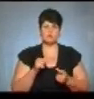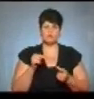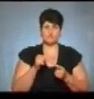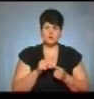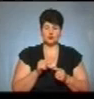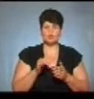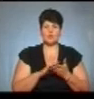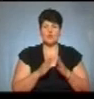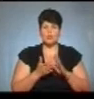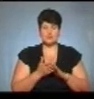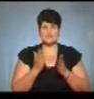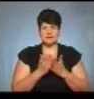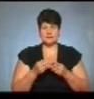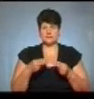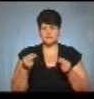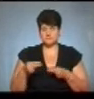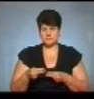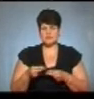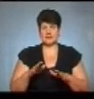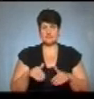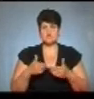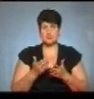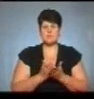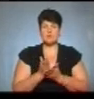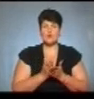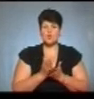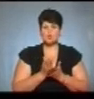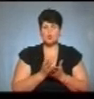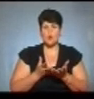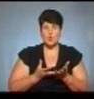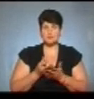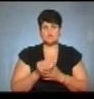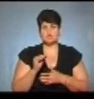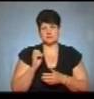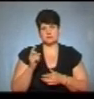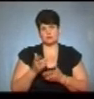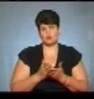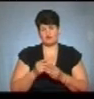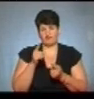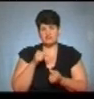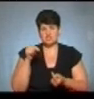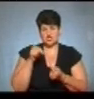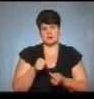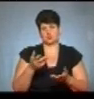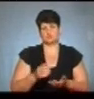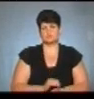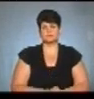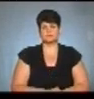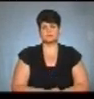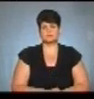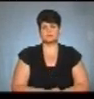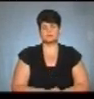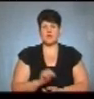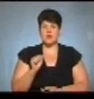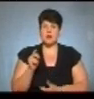відповідно до угод, які укладені з надавачами послуг, оплачувати житлово-комунальні послуги вчасно. А